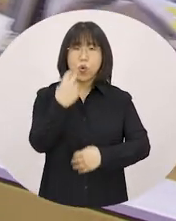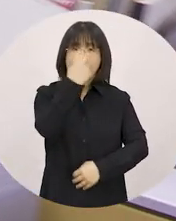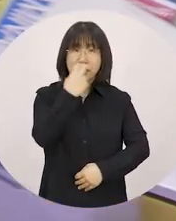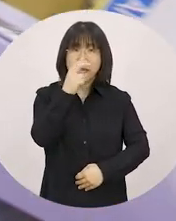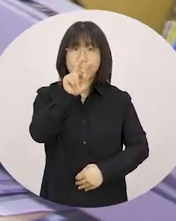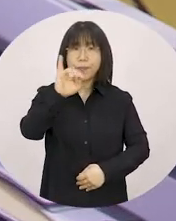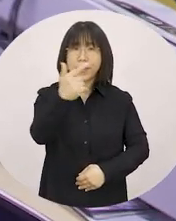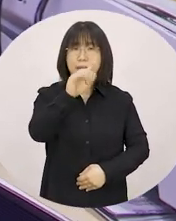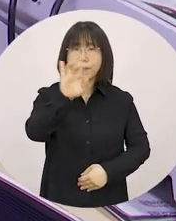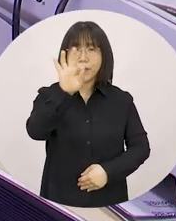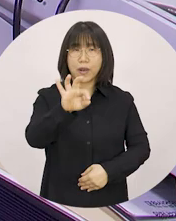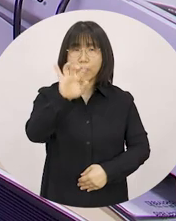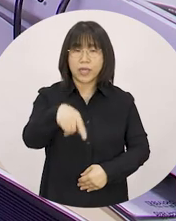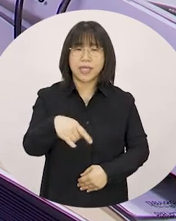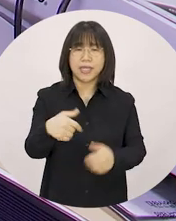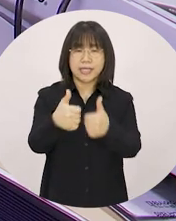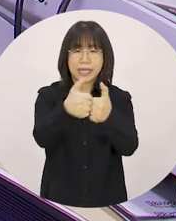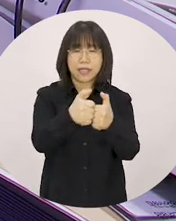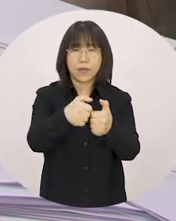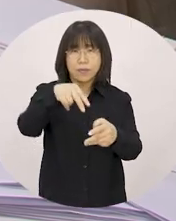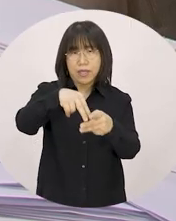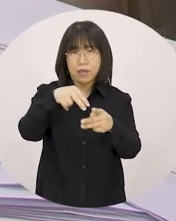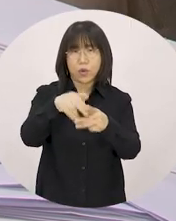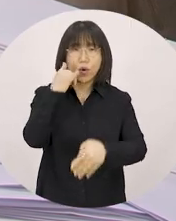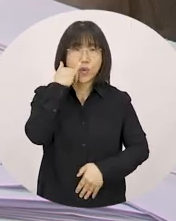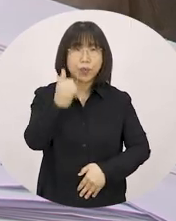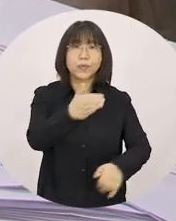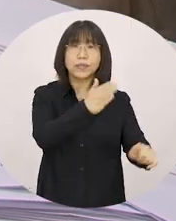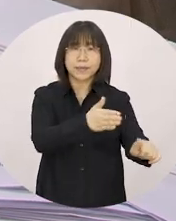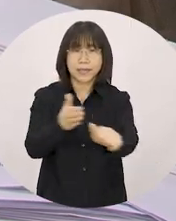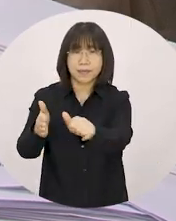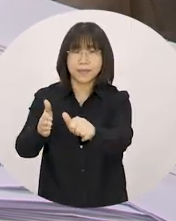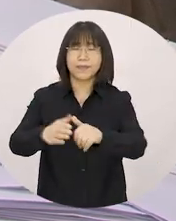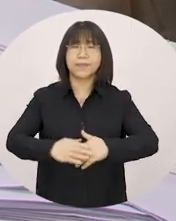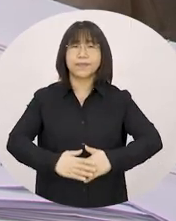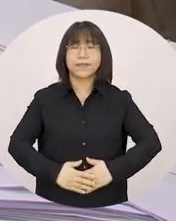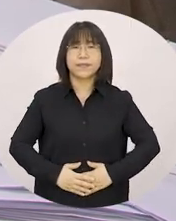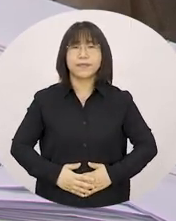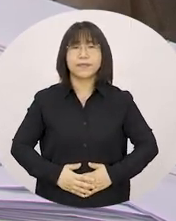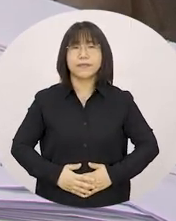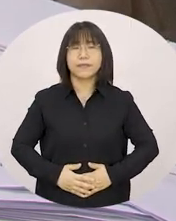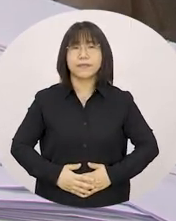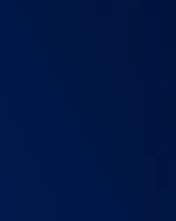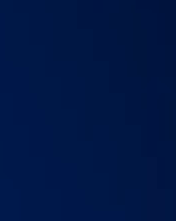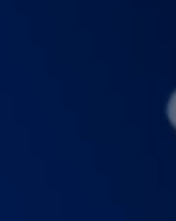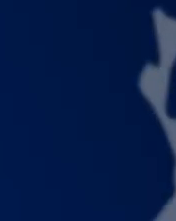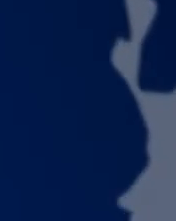강서구청 안전관리과 또는 스마트 민방위 교육 상담센터로 문의하면 됩니다.